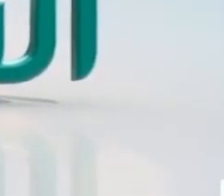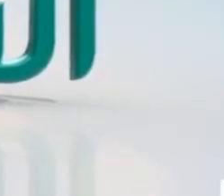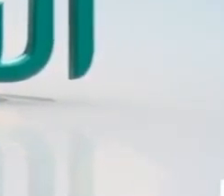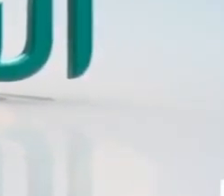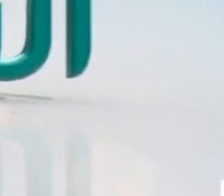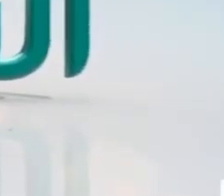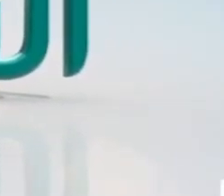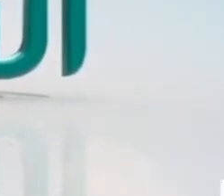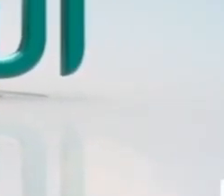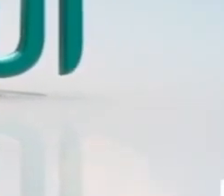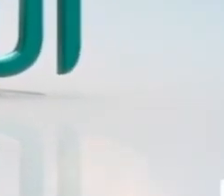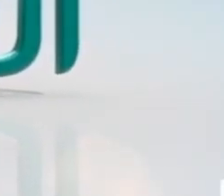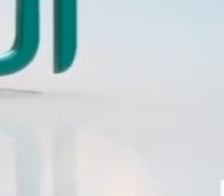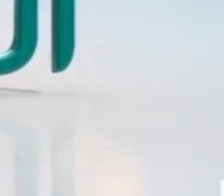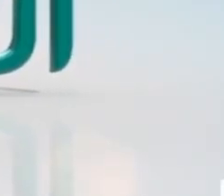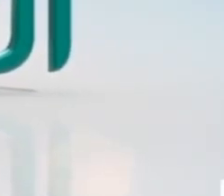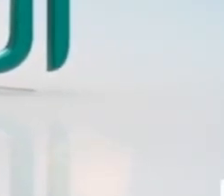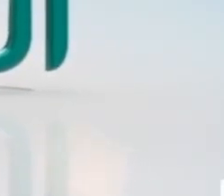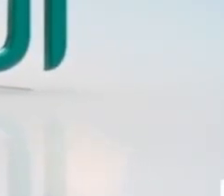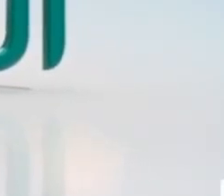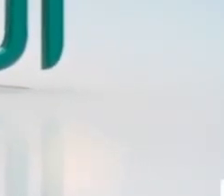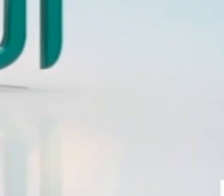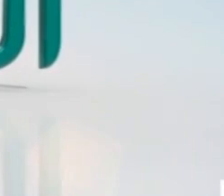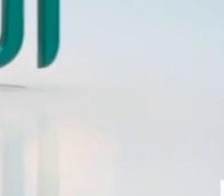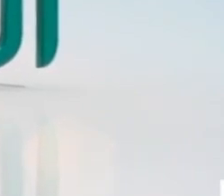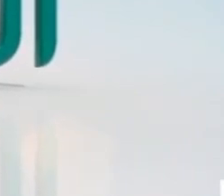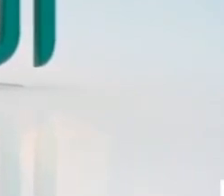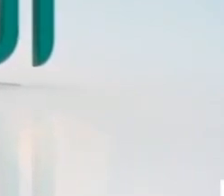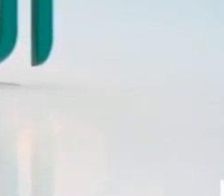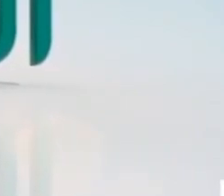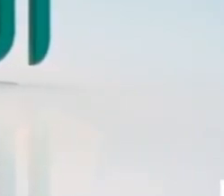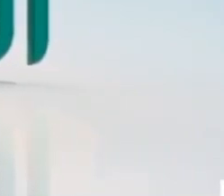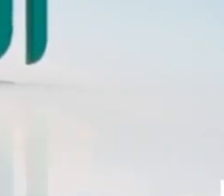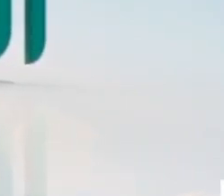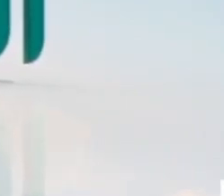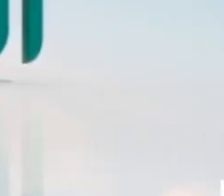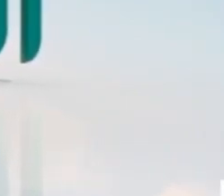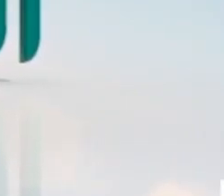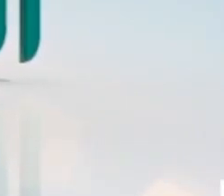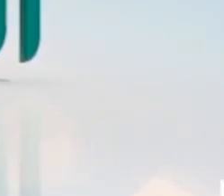الفضائية.